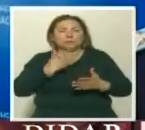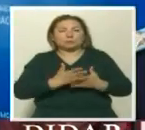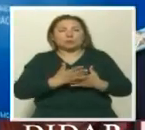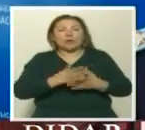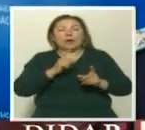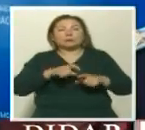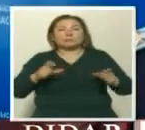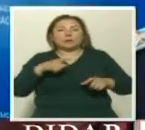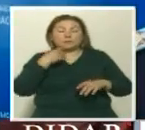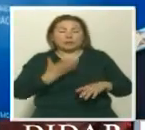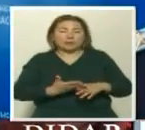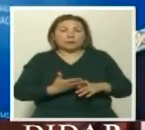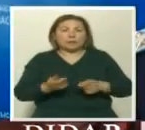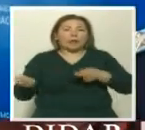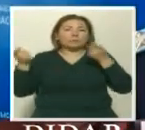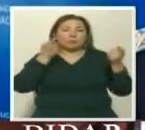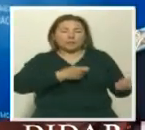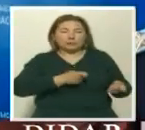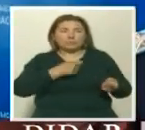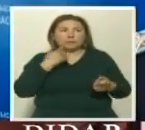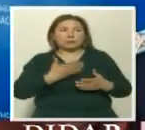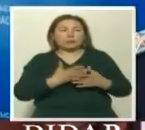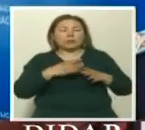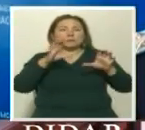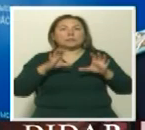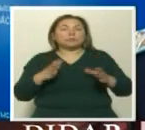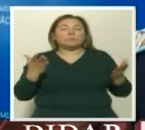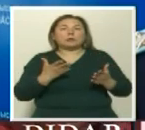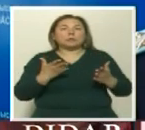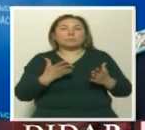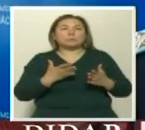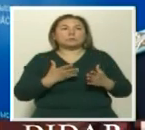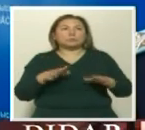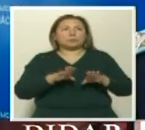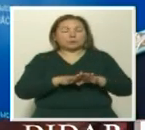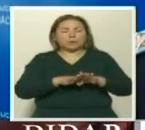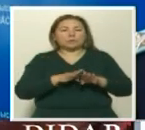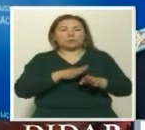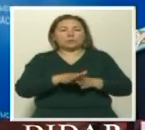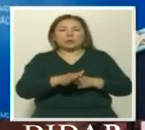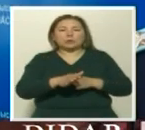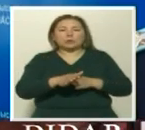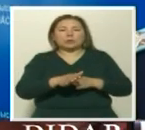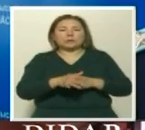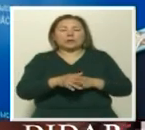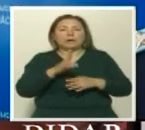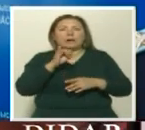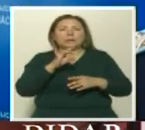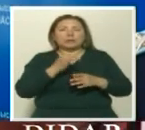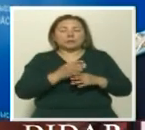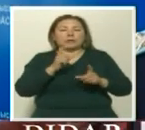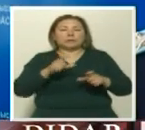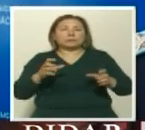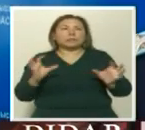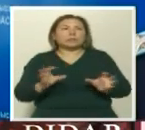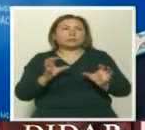ұстау, жеткізу және алып келу негізділігімен заңдылығын қамтамасыз ету, сондай-ақ азаптаулар мен басқа да қатаң адамгершіліксіз